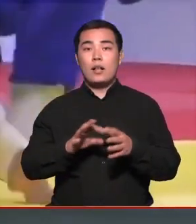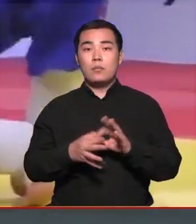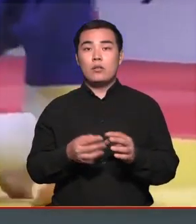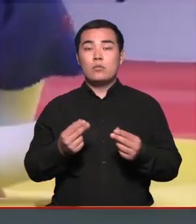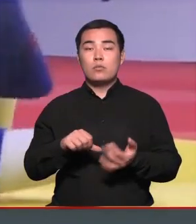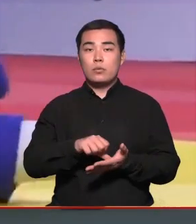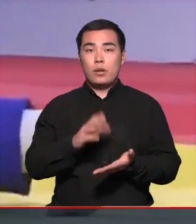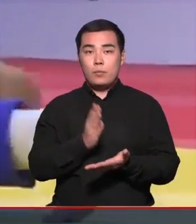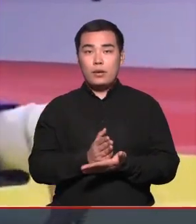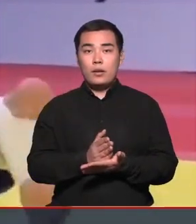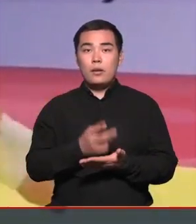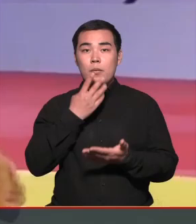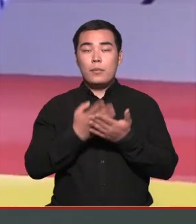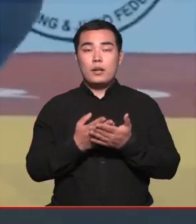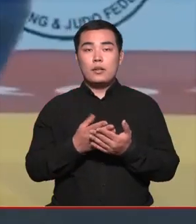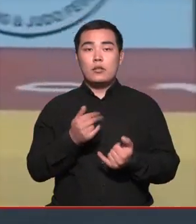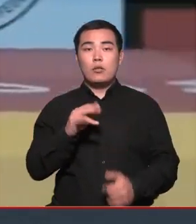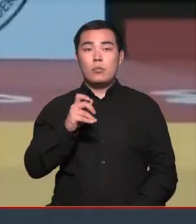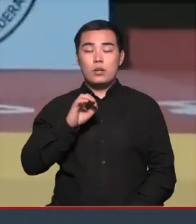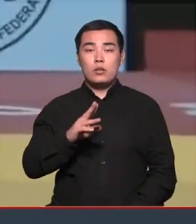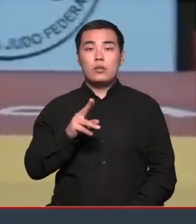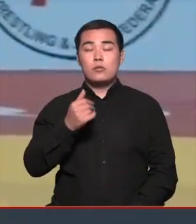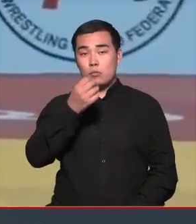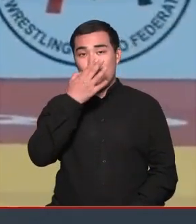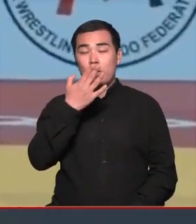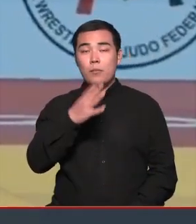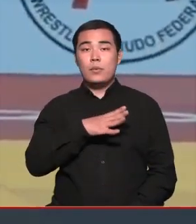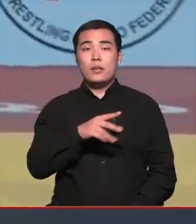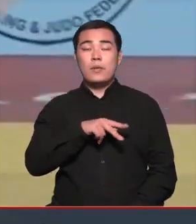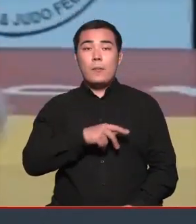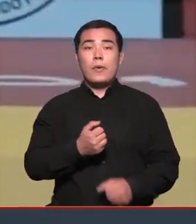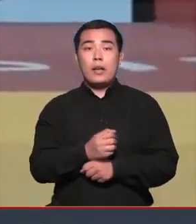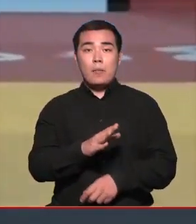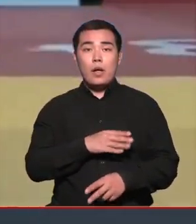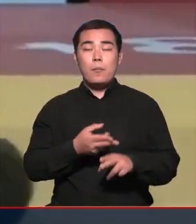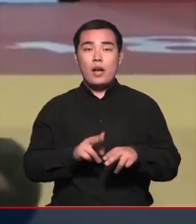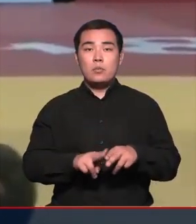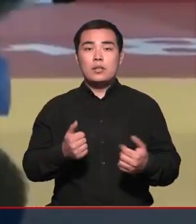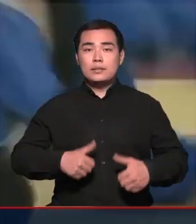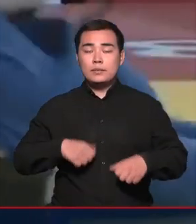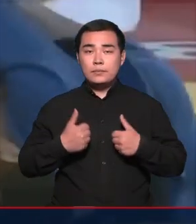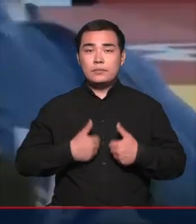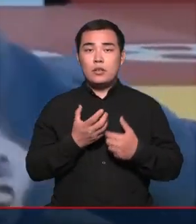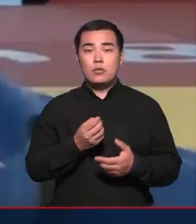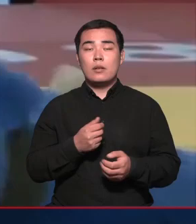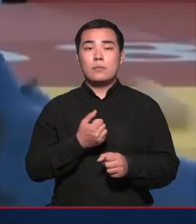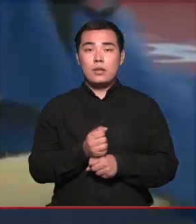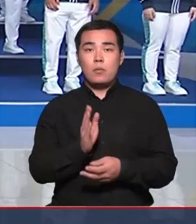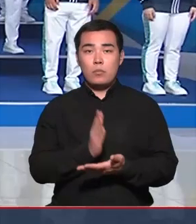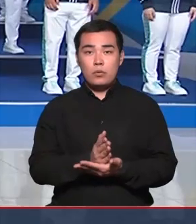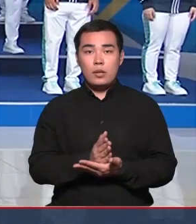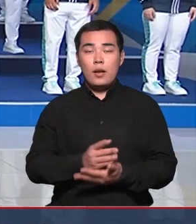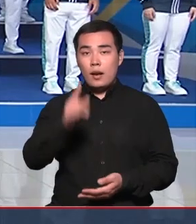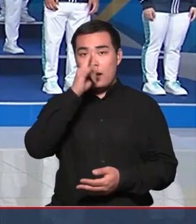дейін дзюдоист Рио-де-Жанейрода күміс, Токиода қола медаль иеленген. Бұл жолы да бағы мен бабын сынауға бел буған. Қазақ